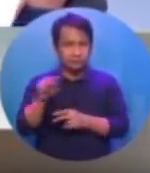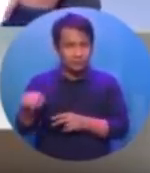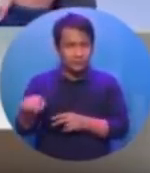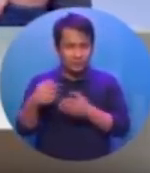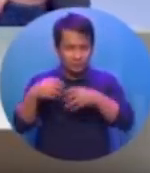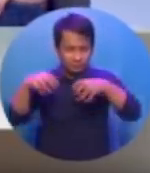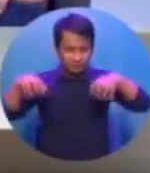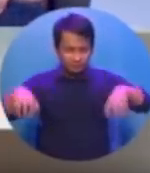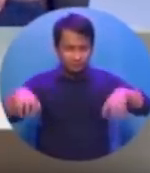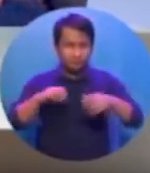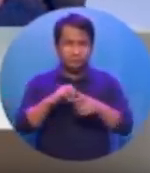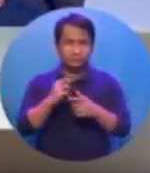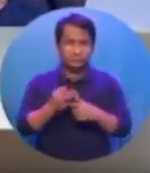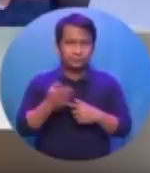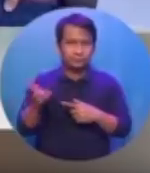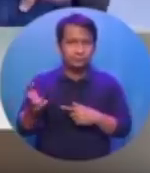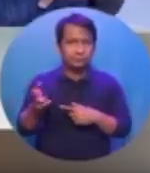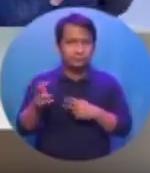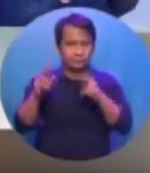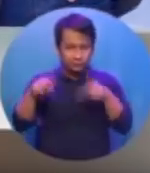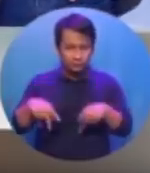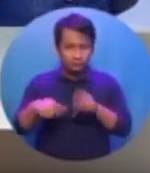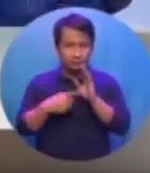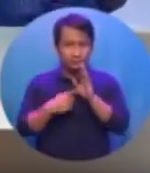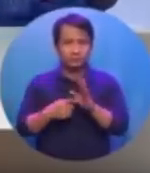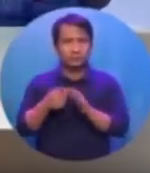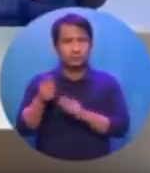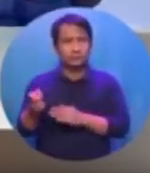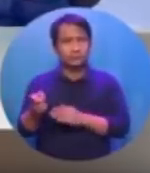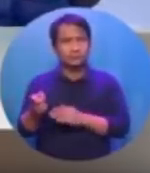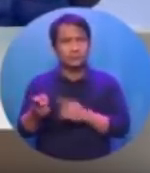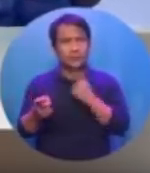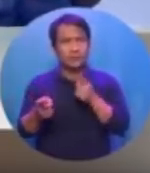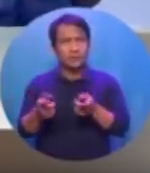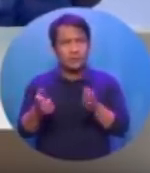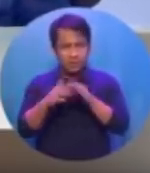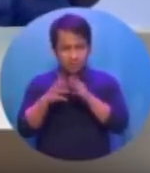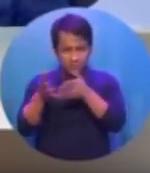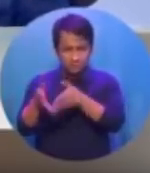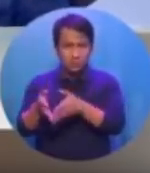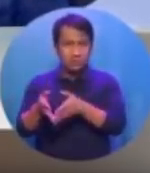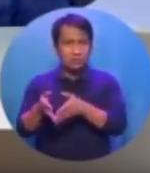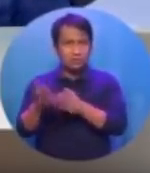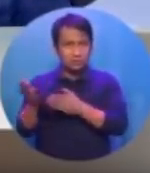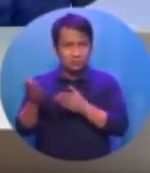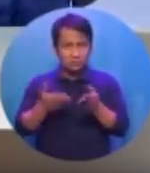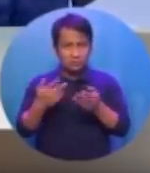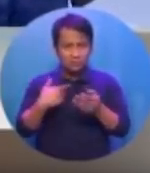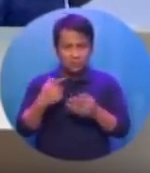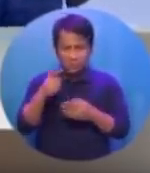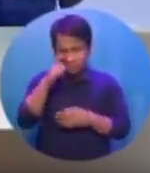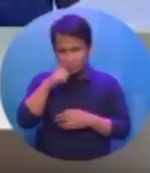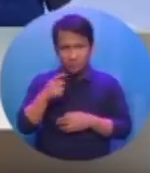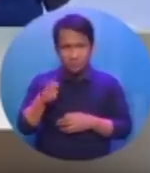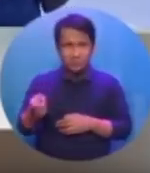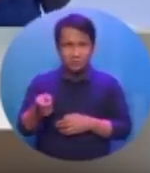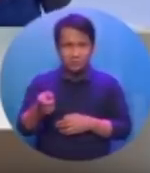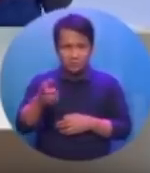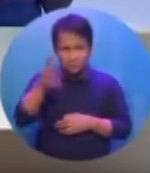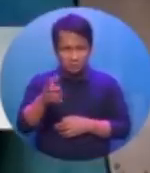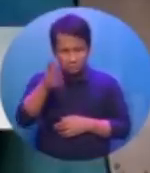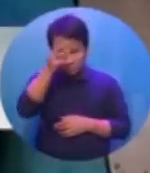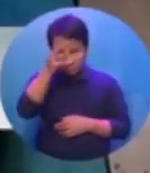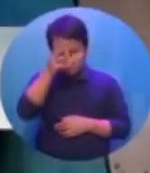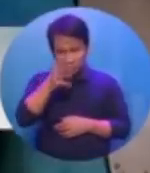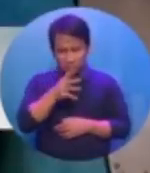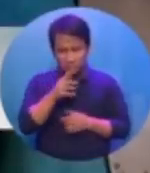sa kapitbahay o sa mga taong pwedeng mag-alaga sa bata o tumingtingin habang wala sila. Ganon dapat yung patakaran. Ilan taon na ho ba yung nanay-tatay